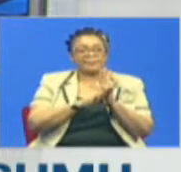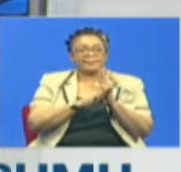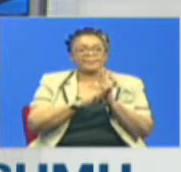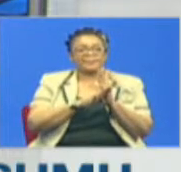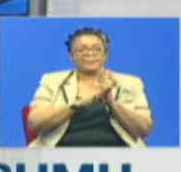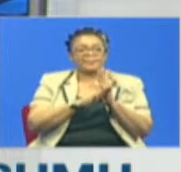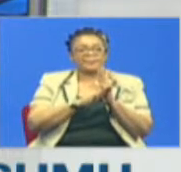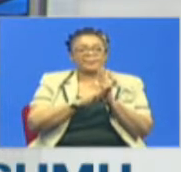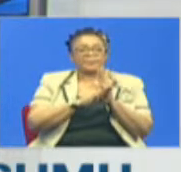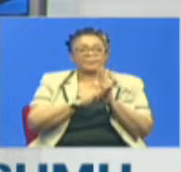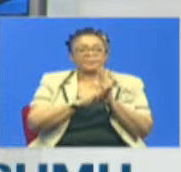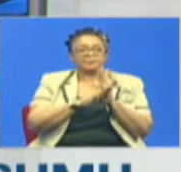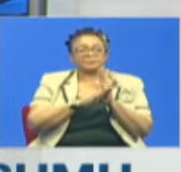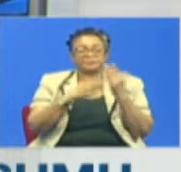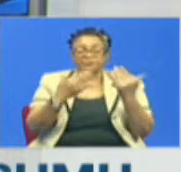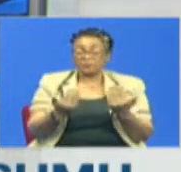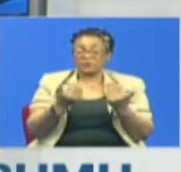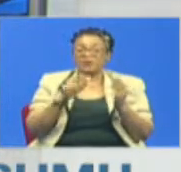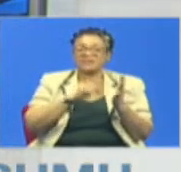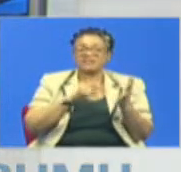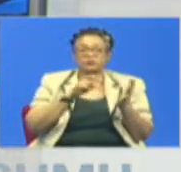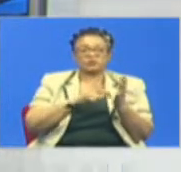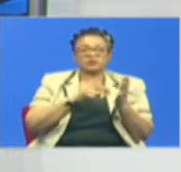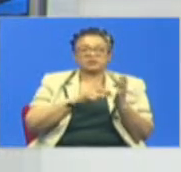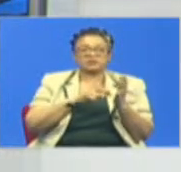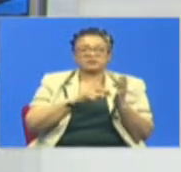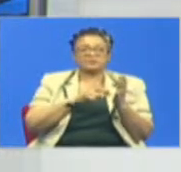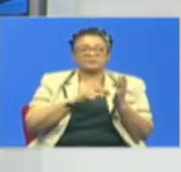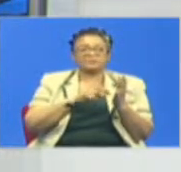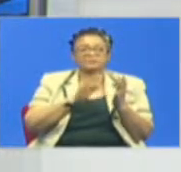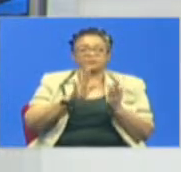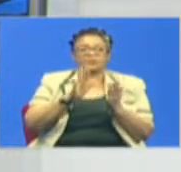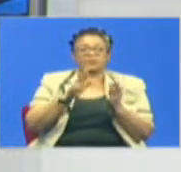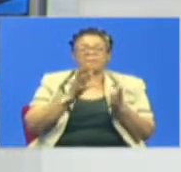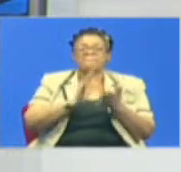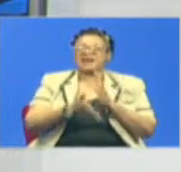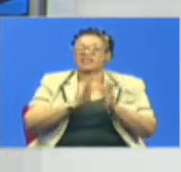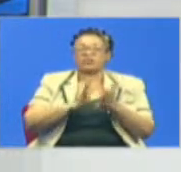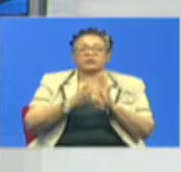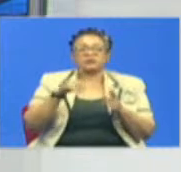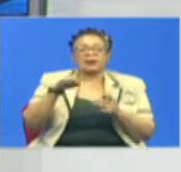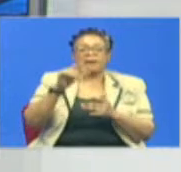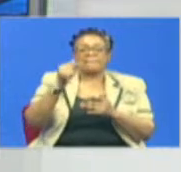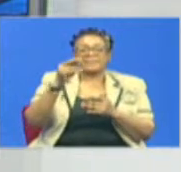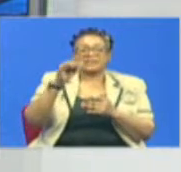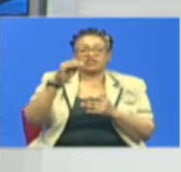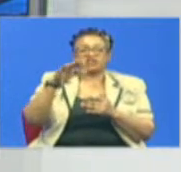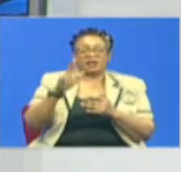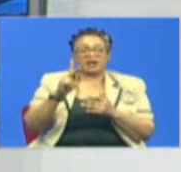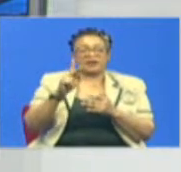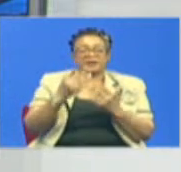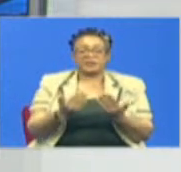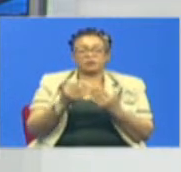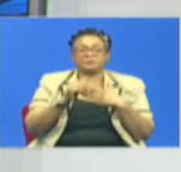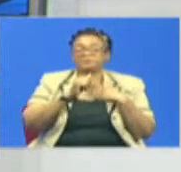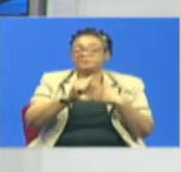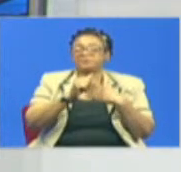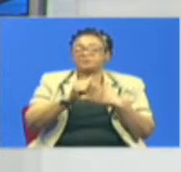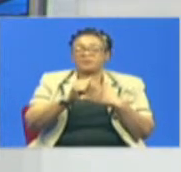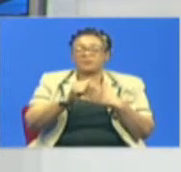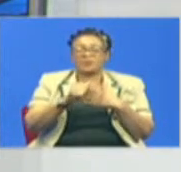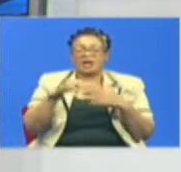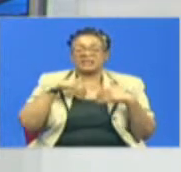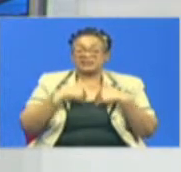Kutoka Kisumu hadi Machakos, na nikwamba alikuwa mshikilizi wa rekodi ya marathon duniani Patrick Makau aliwaongoza wanariadha wastaafu